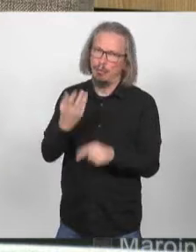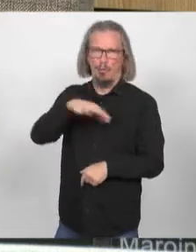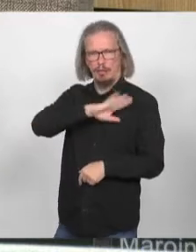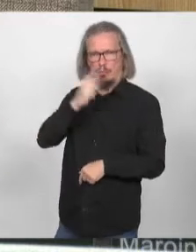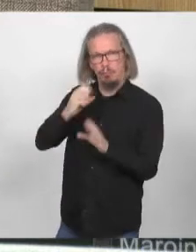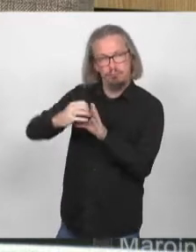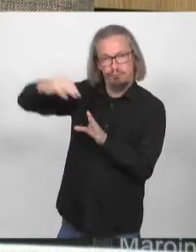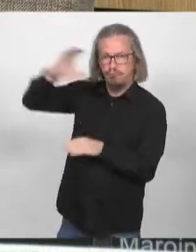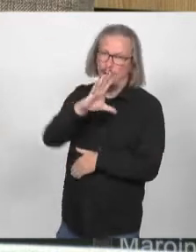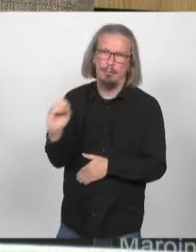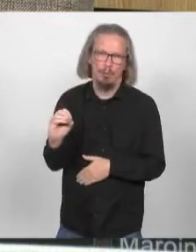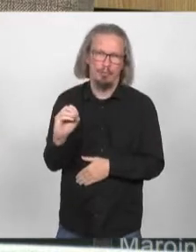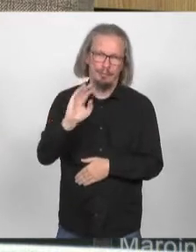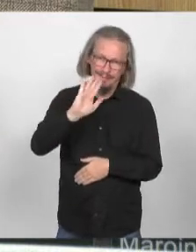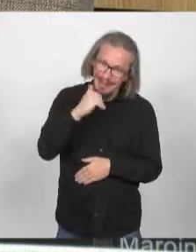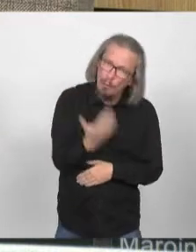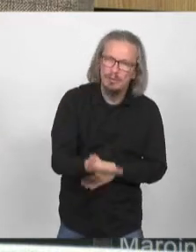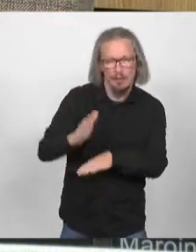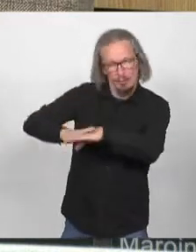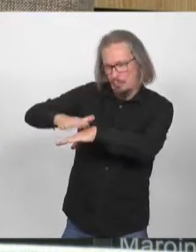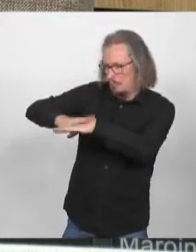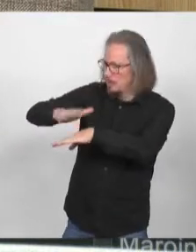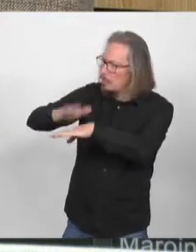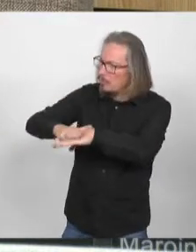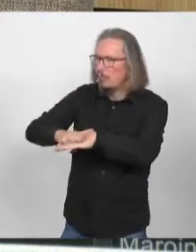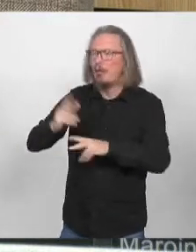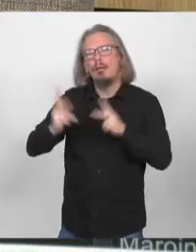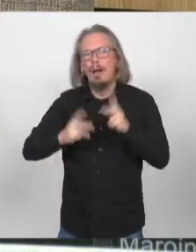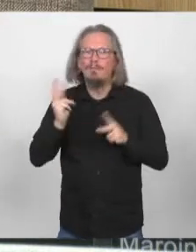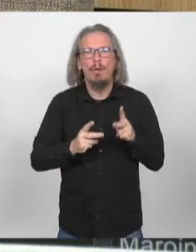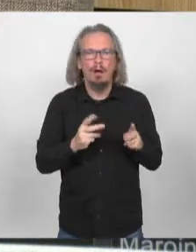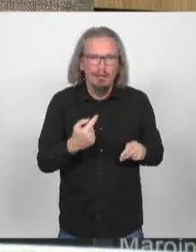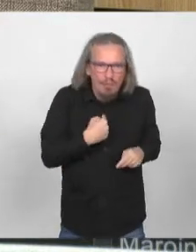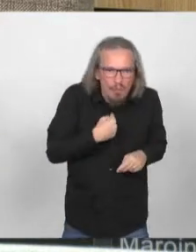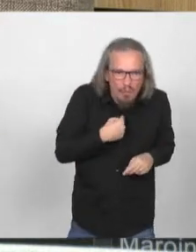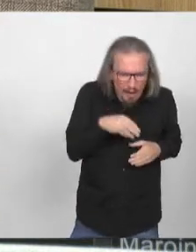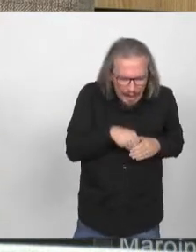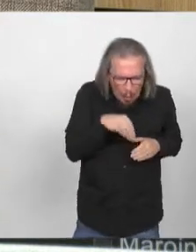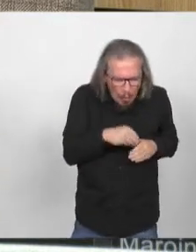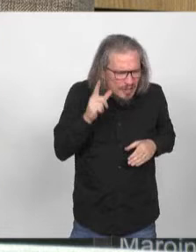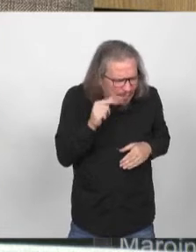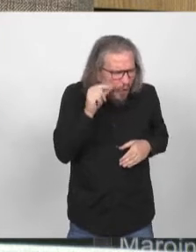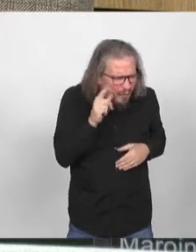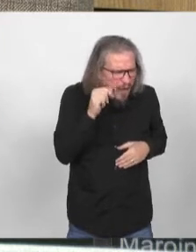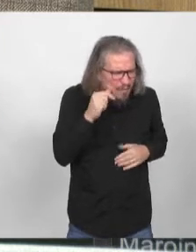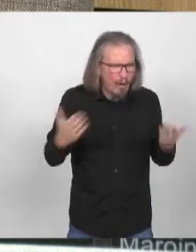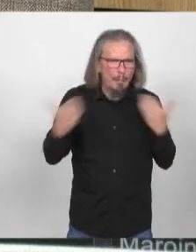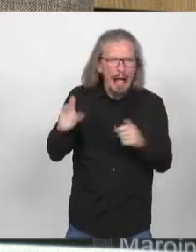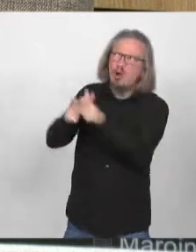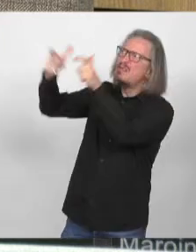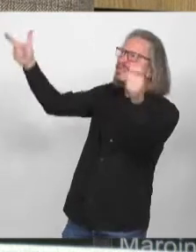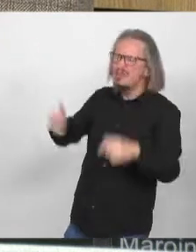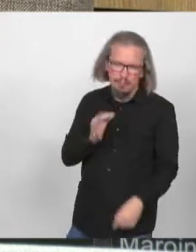carbone et les mettent à raison en balance avec le caractère parfois anecdotique de certains des efforts qui leur sont